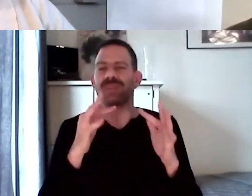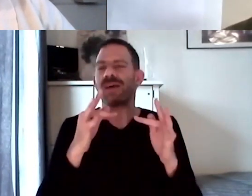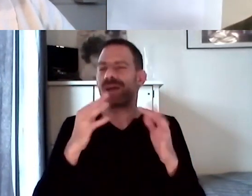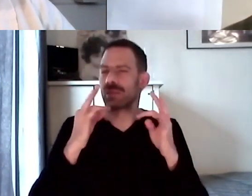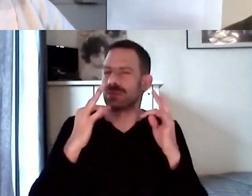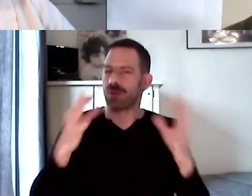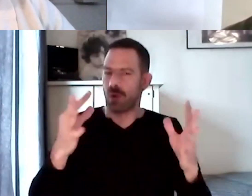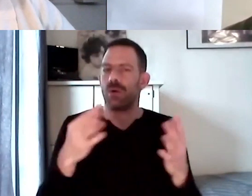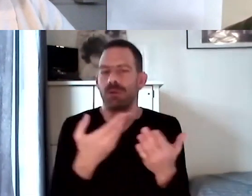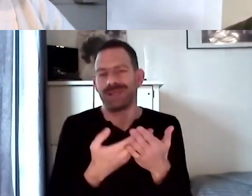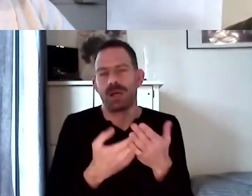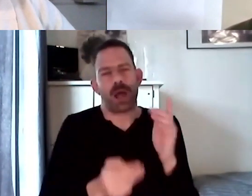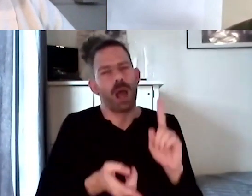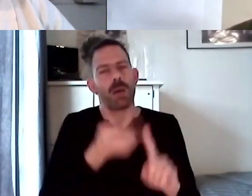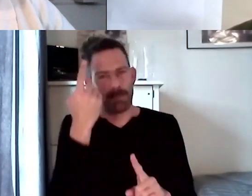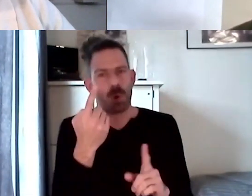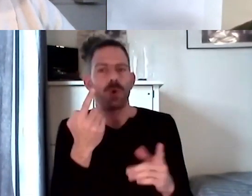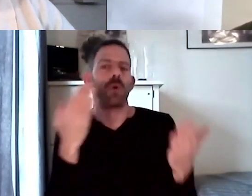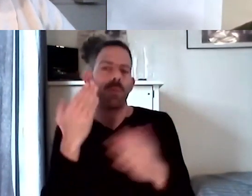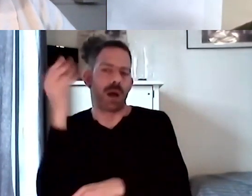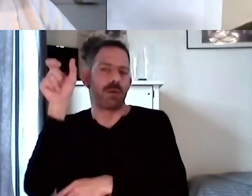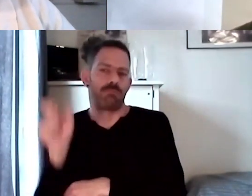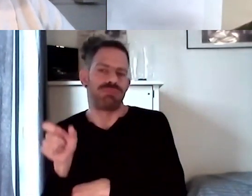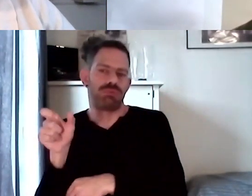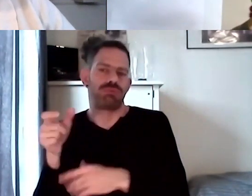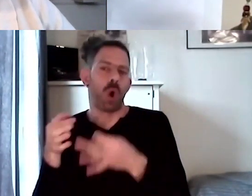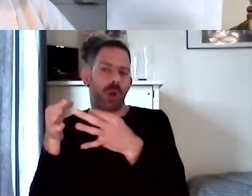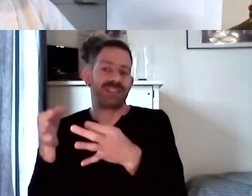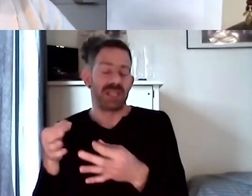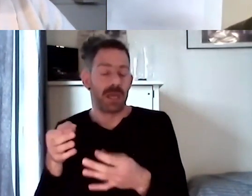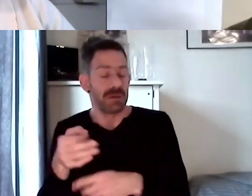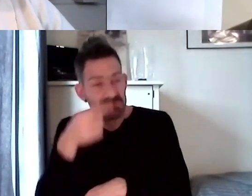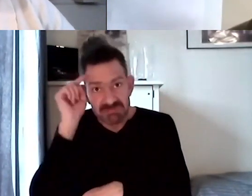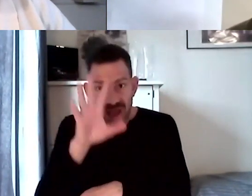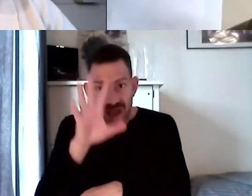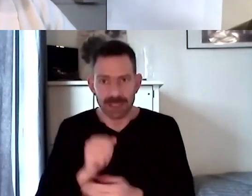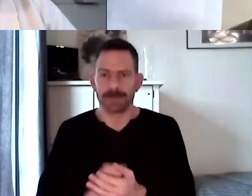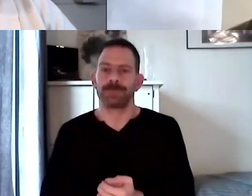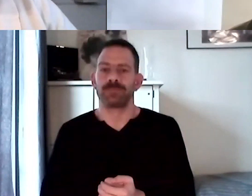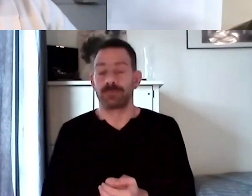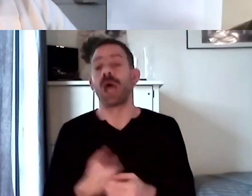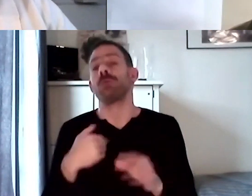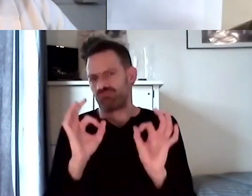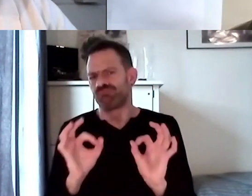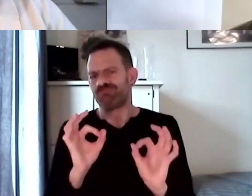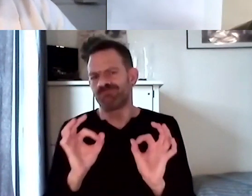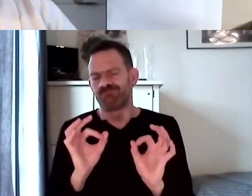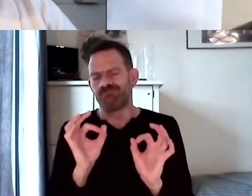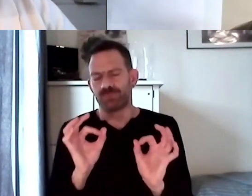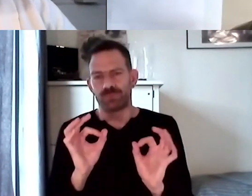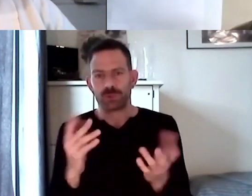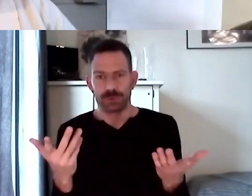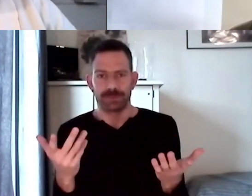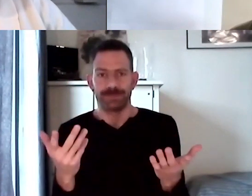importante que pour une personne justement valide. Qu'est-ce que tu en penses, toi? Tout à fait.